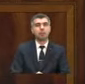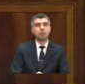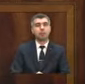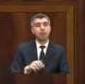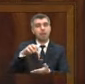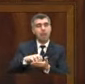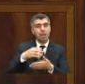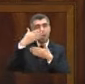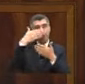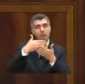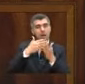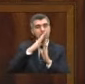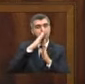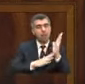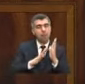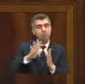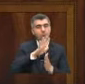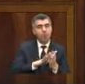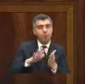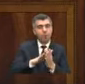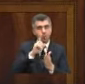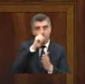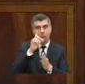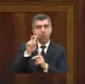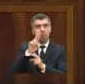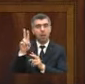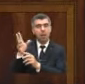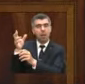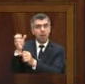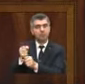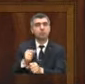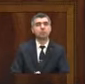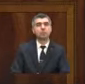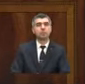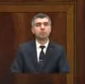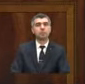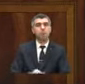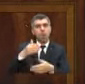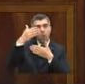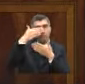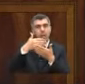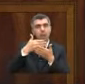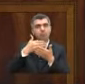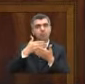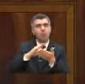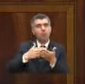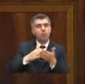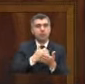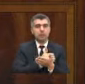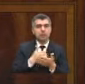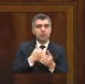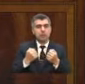بلدنا، عاده الله على بلدنا وعلى جلالة الملك حفظه الله، وعلى المغاربة قاطبة بالسلامة